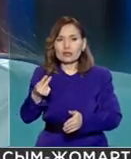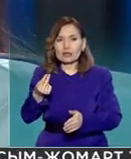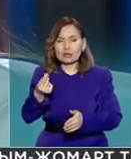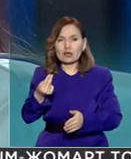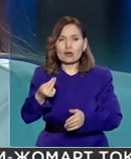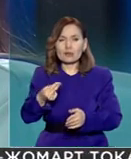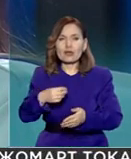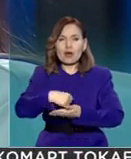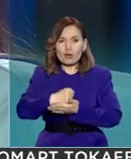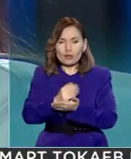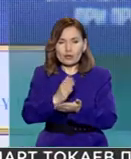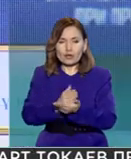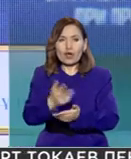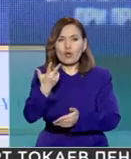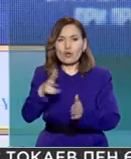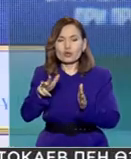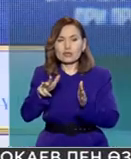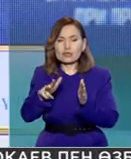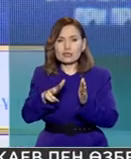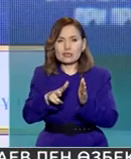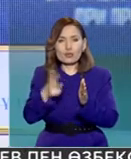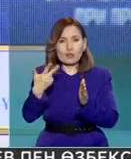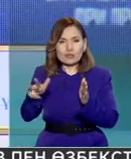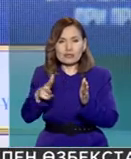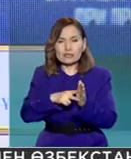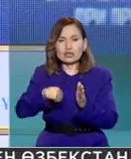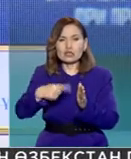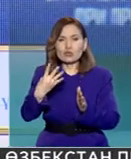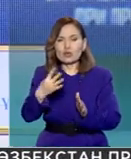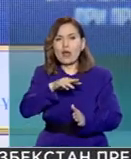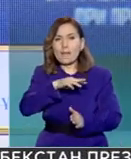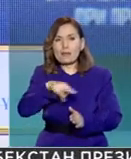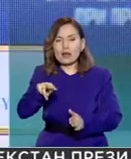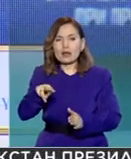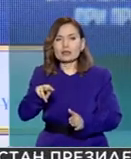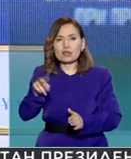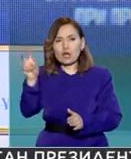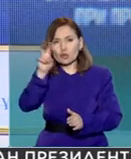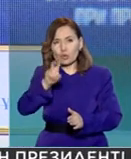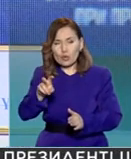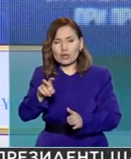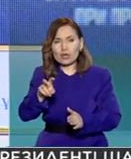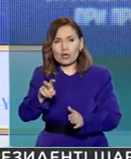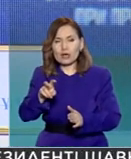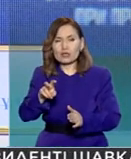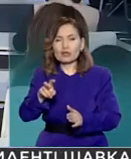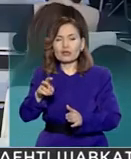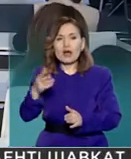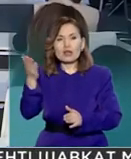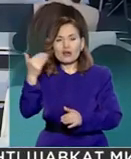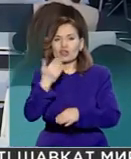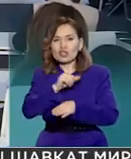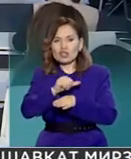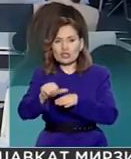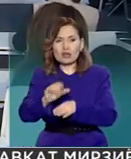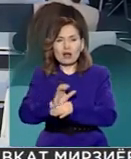Біз 38,4 миллиард теңге ақш долларын сырттан импорттайды екенбіз. Ол